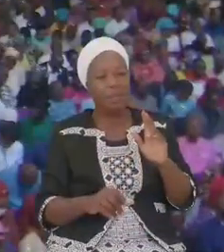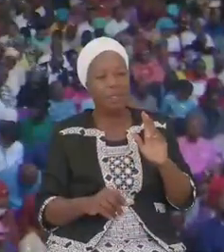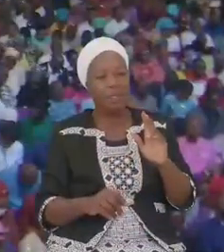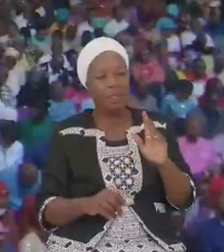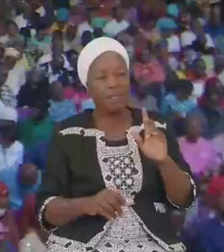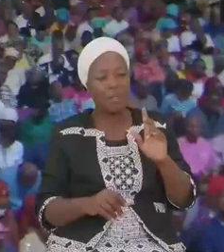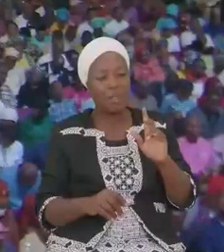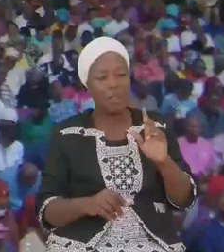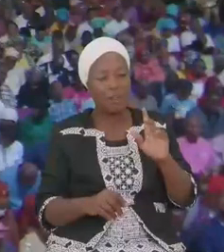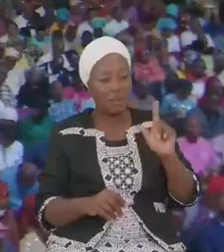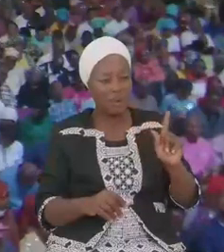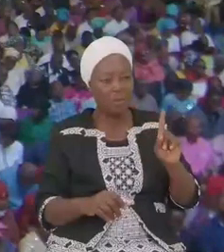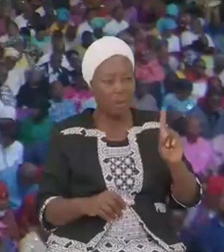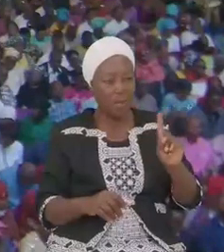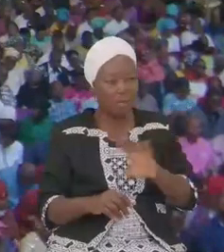Deuxième Pierre 1, verset 3.